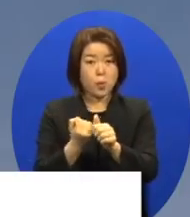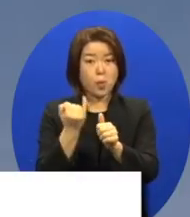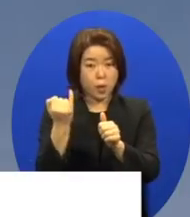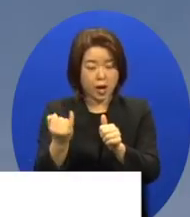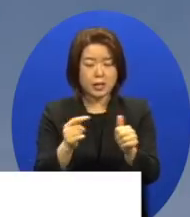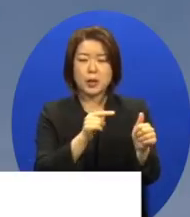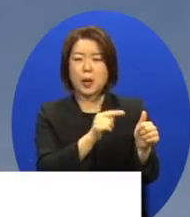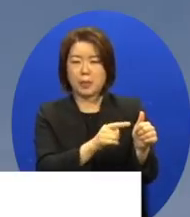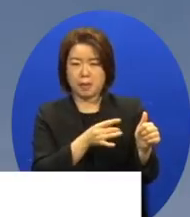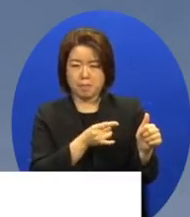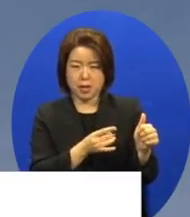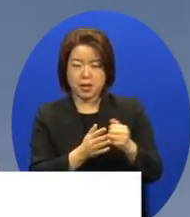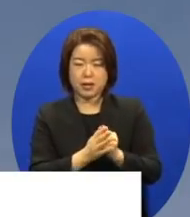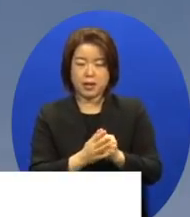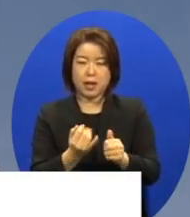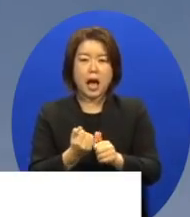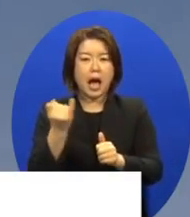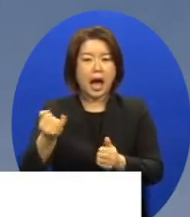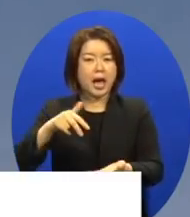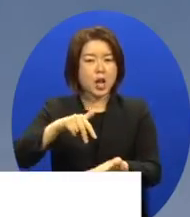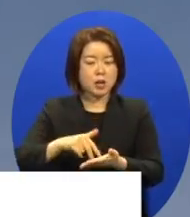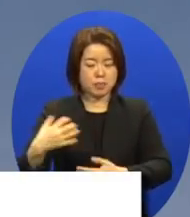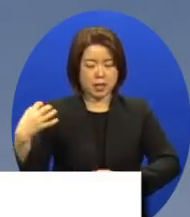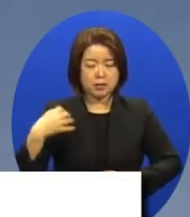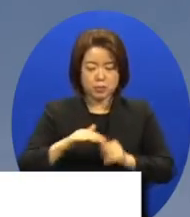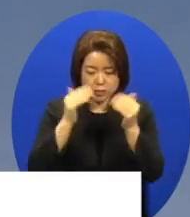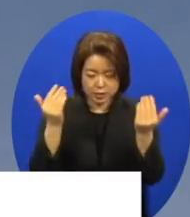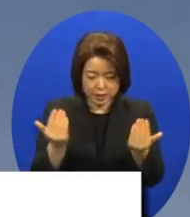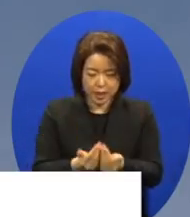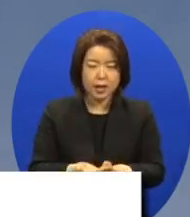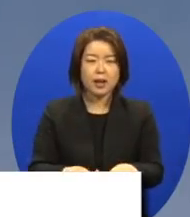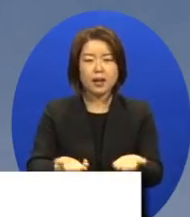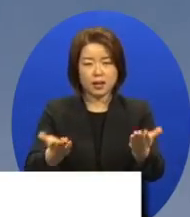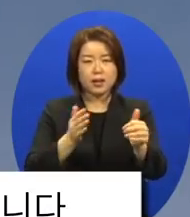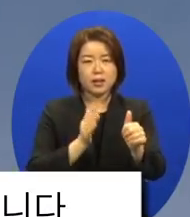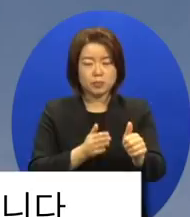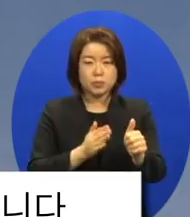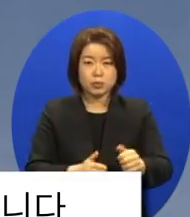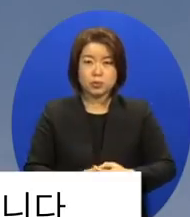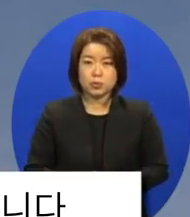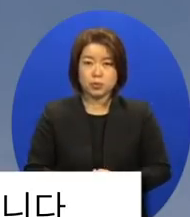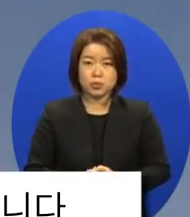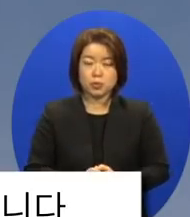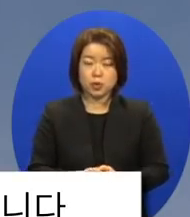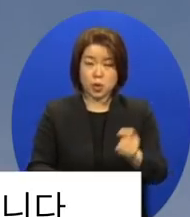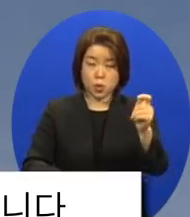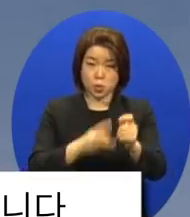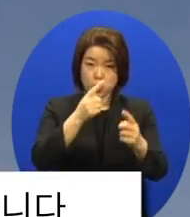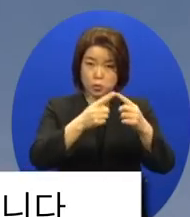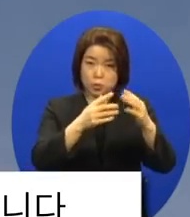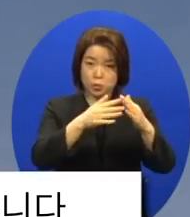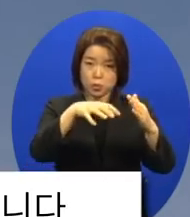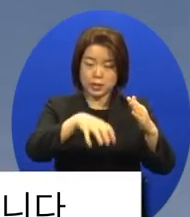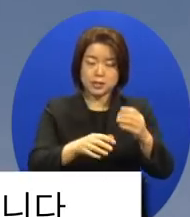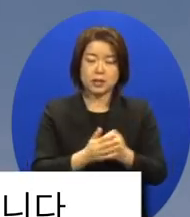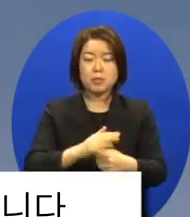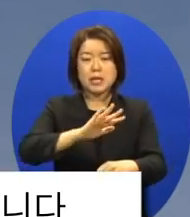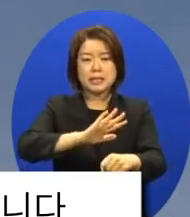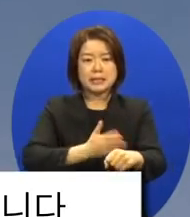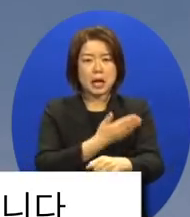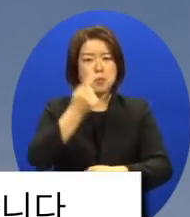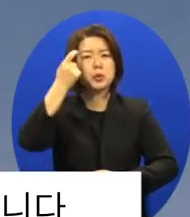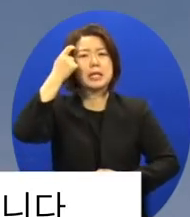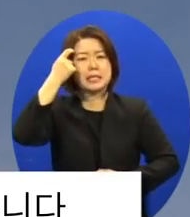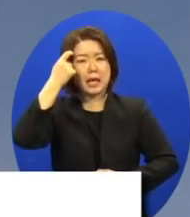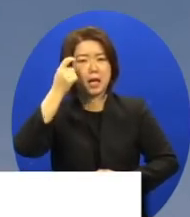남편에게 아내로서의 의무를 다하도록 하십시오 고린도 교인들에게 는 잘못된 생각을 하는